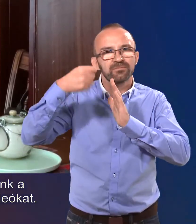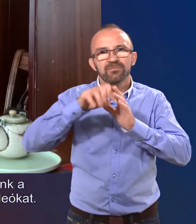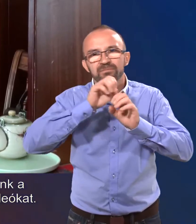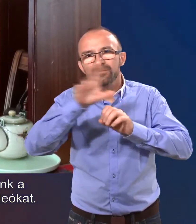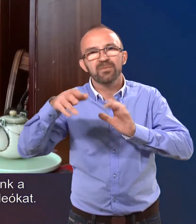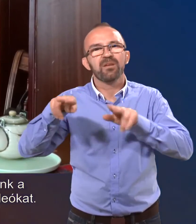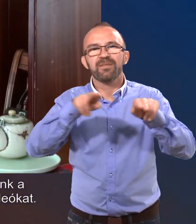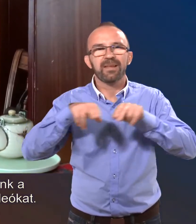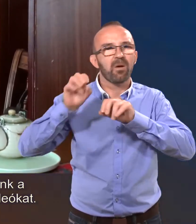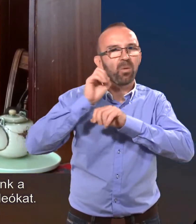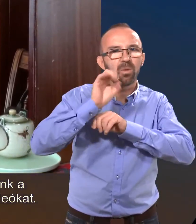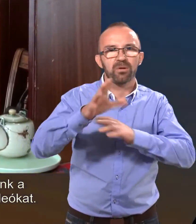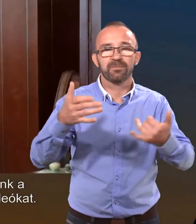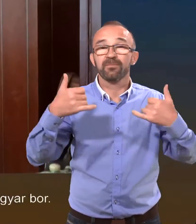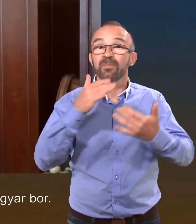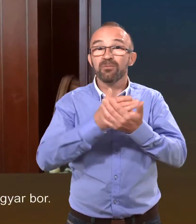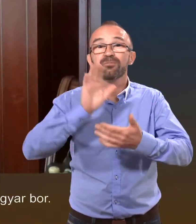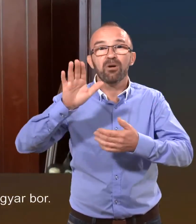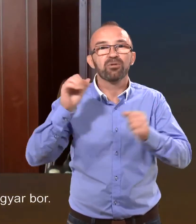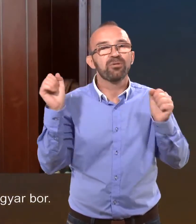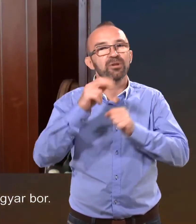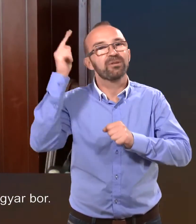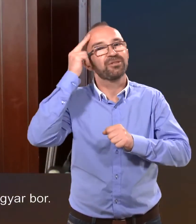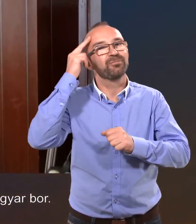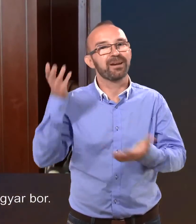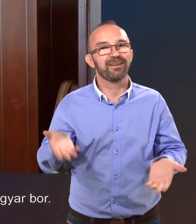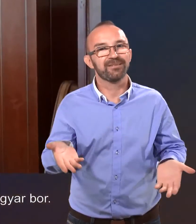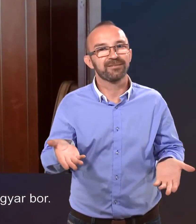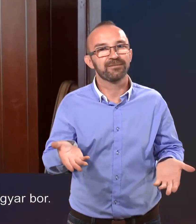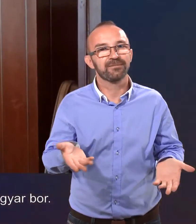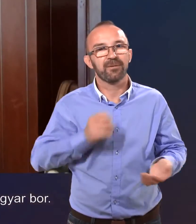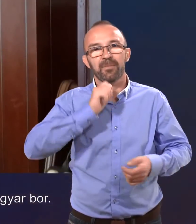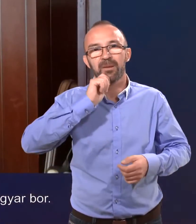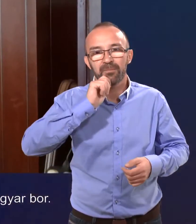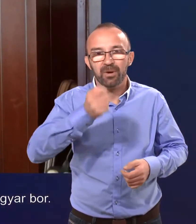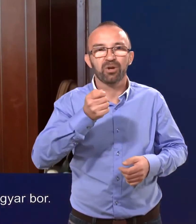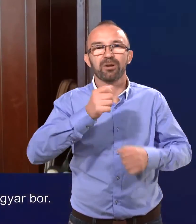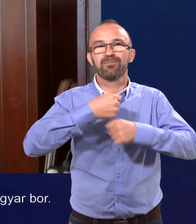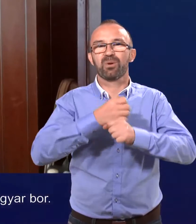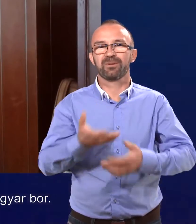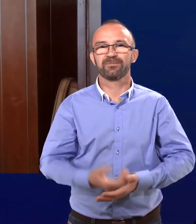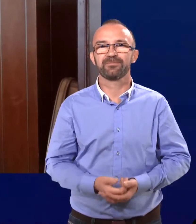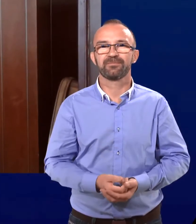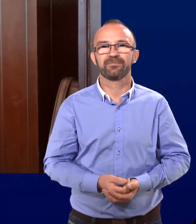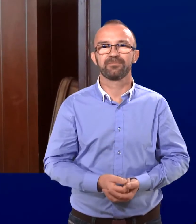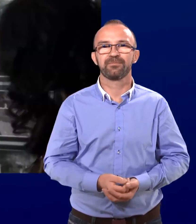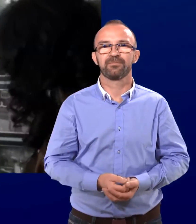a ilyen videókat, és most már otthon nagyon ismeri a magyar bort.